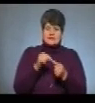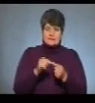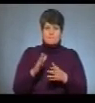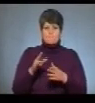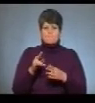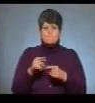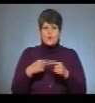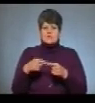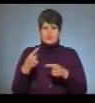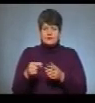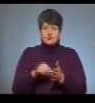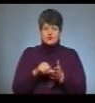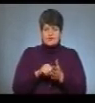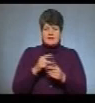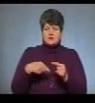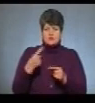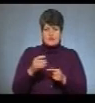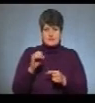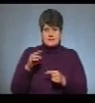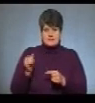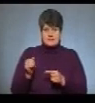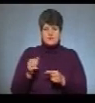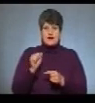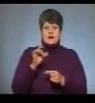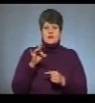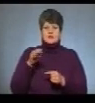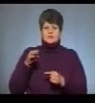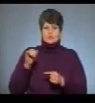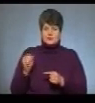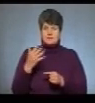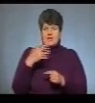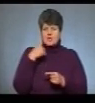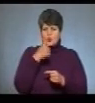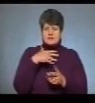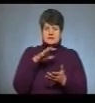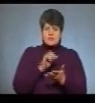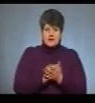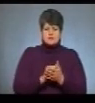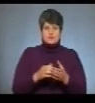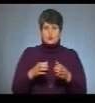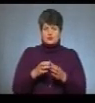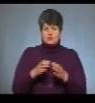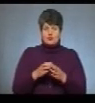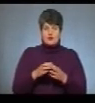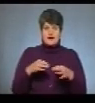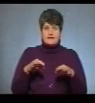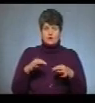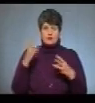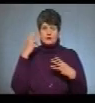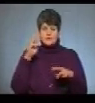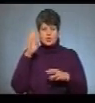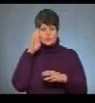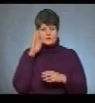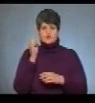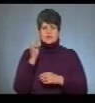учасників в наступних етапах. Артур Кривончак з Ланівців 5 років займається у гуртку автомоделювання. Хлопцеві